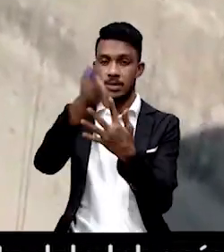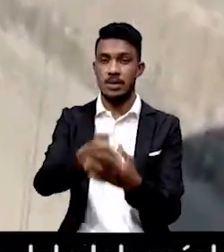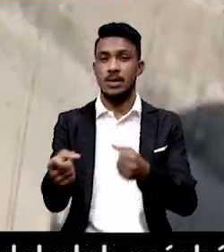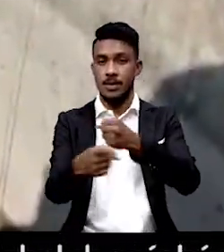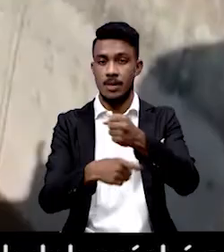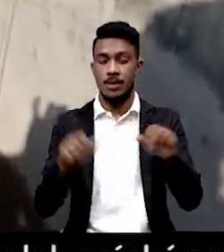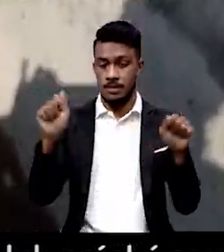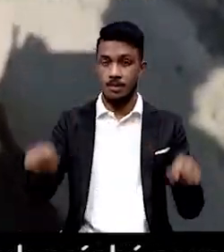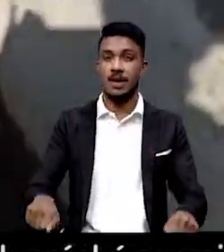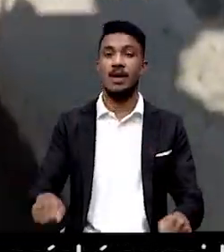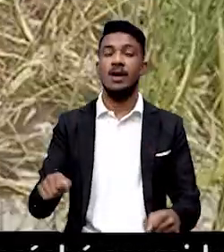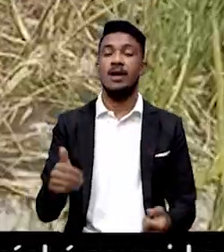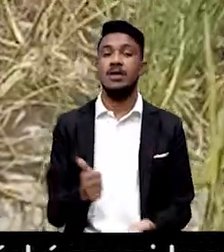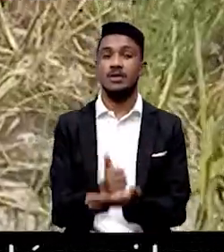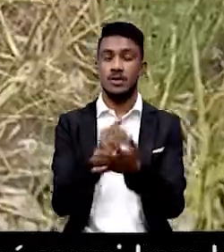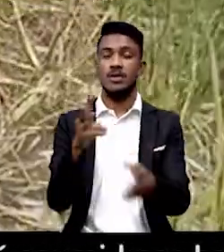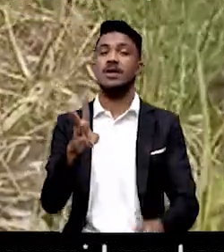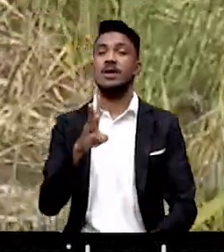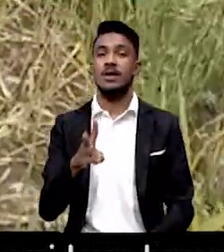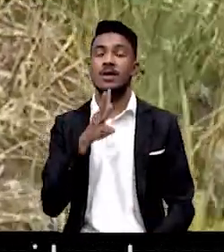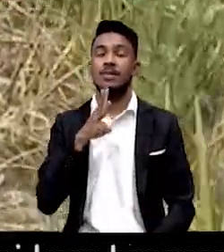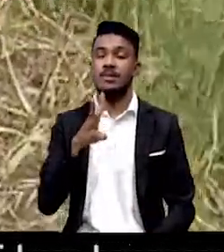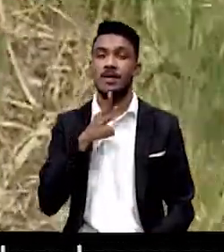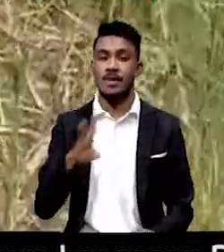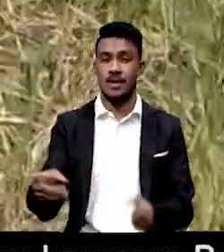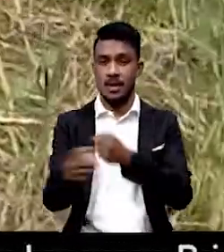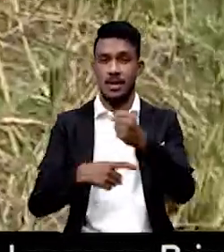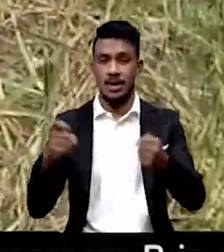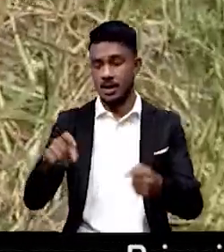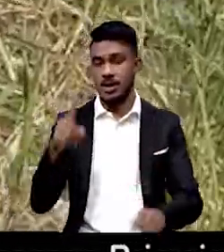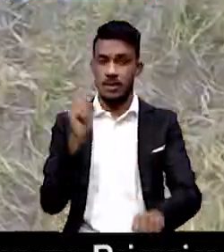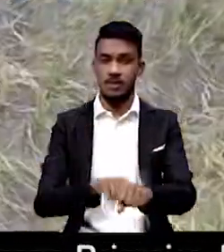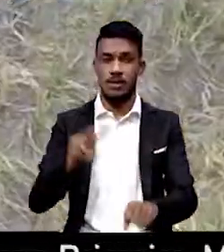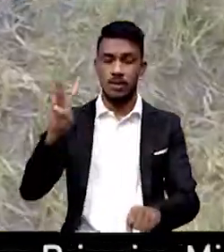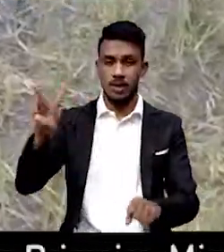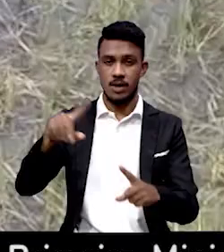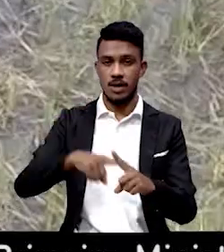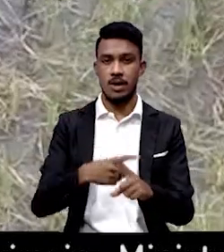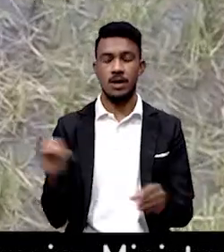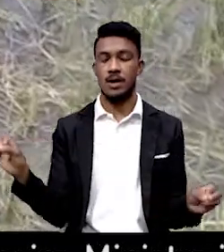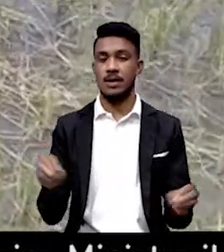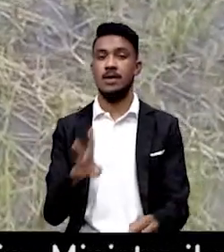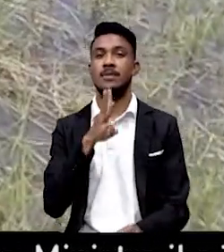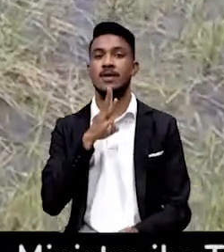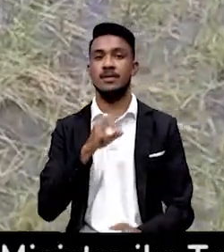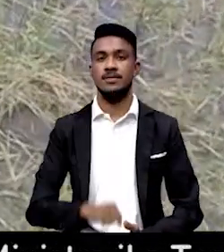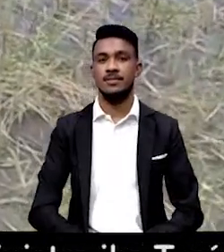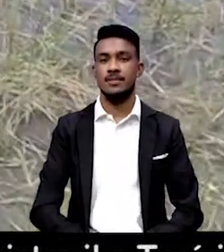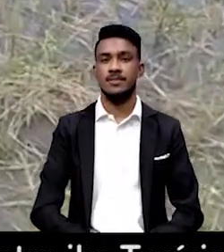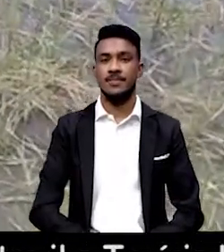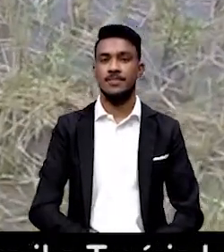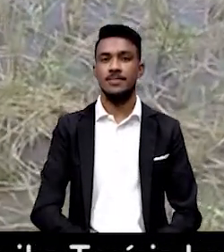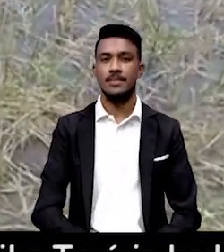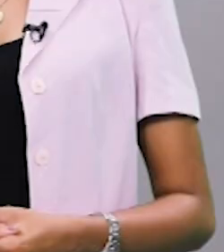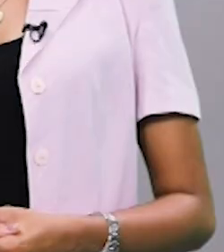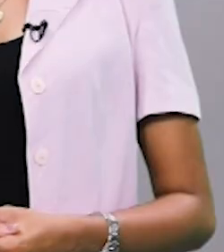nune bele asegura natar ne be durante fulang rua ni laran maran tamba lai habem. Jimmy Fernandez, Juvelda Costa, GMN.